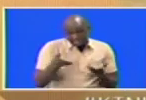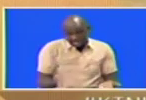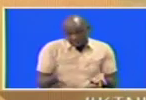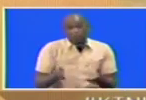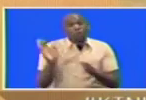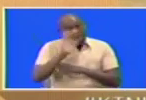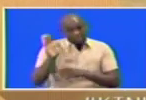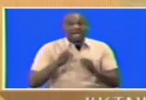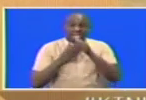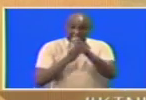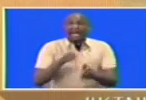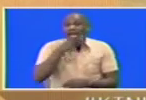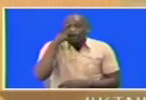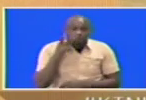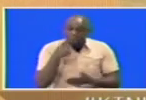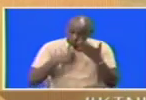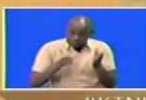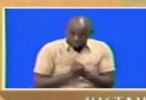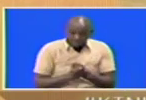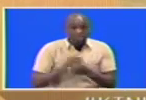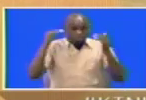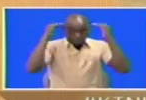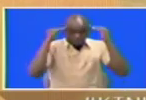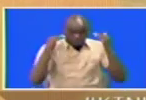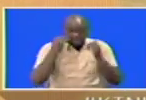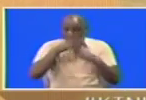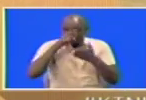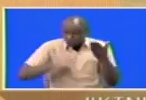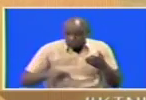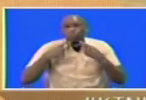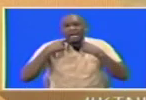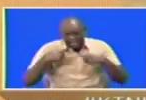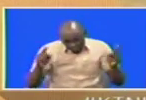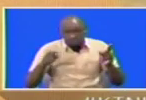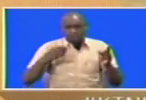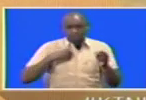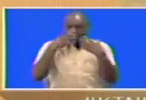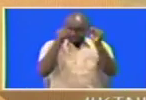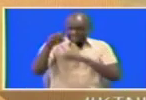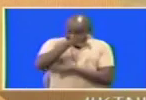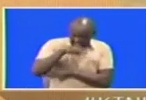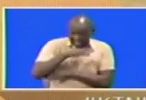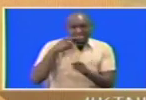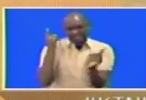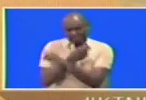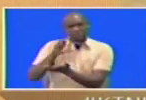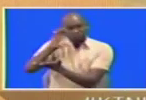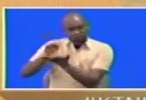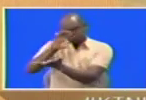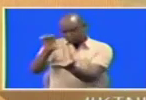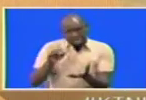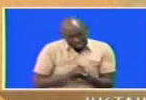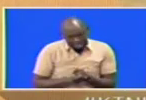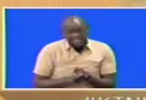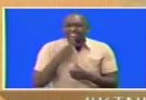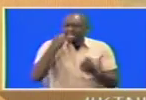Cha Wiper Kalonzo Musyoka ameunga mkono hatua ya mahakama kuhusu kutangazwa kwa matokeo ya urais katika maeneo bunge. Anasema itakuwa ni